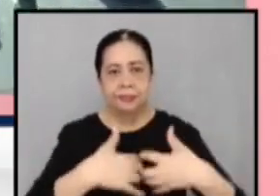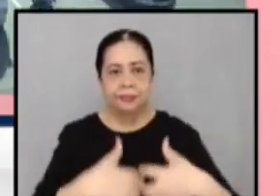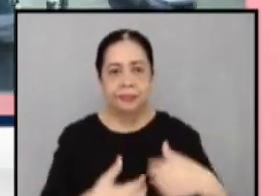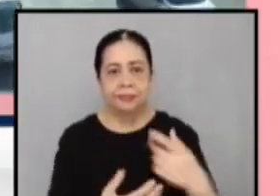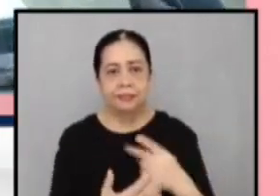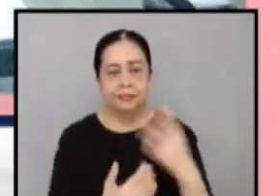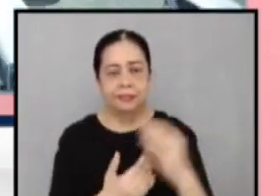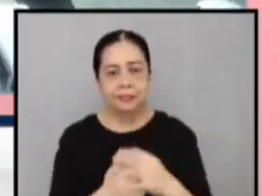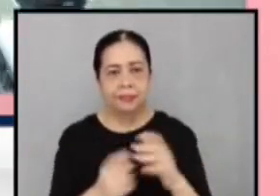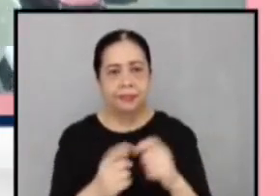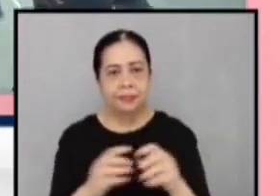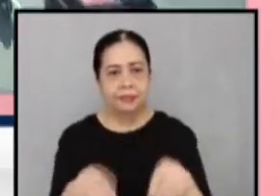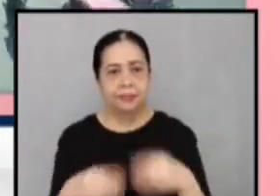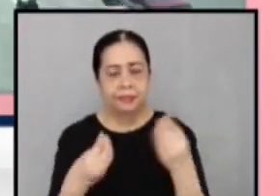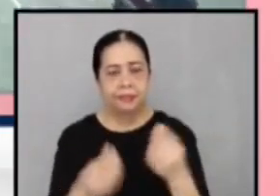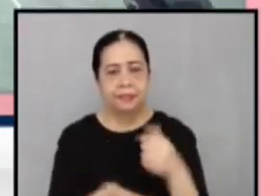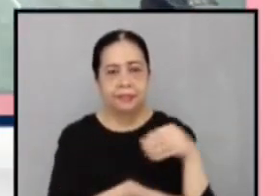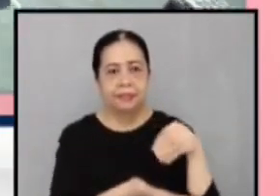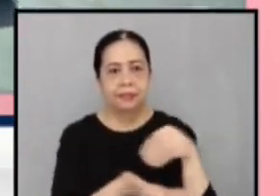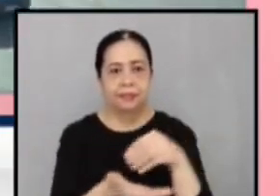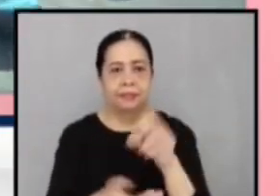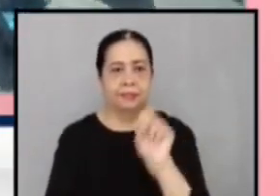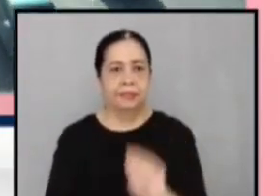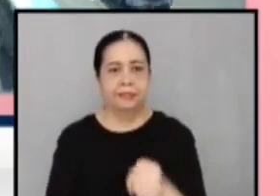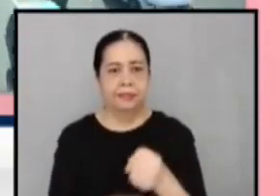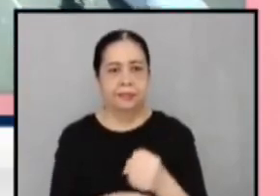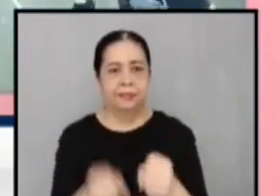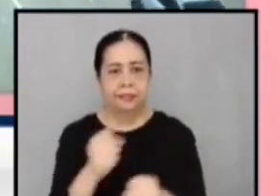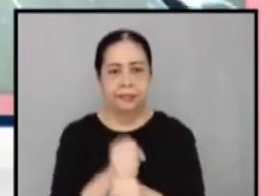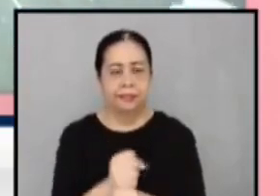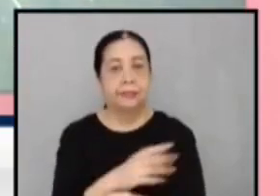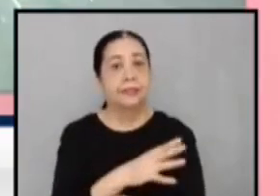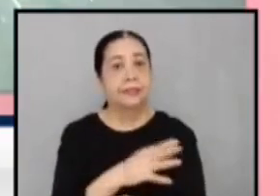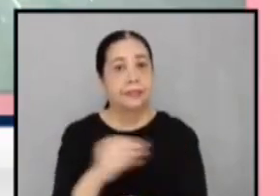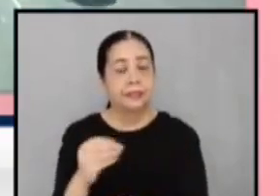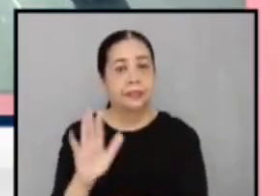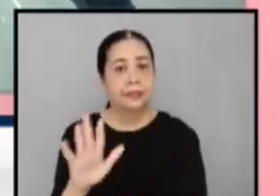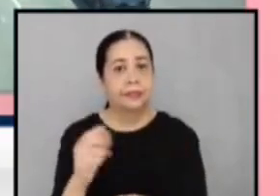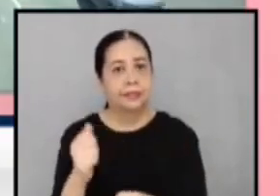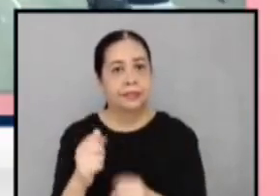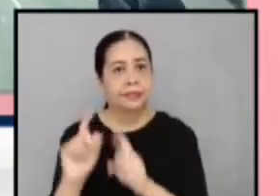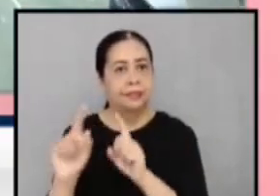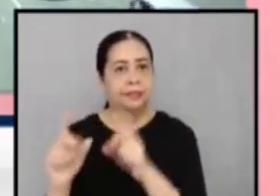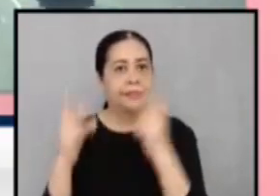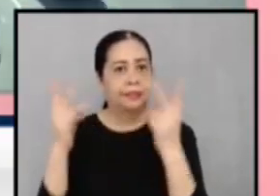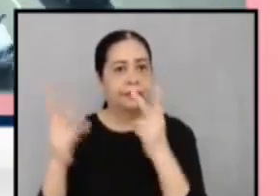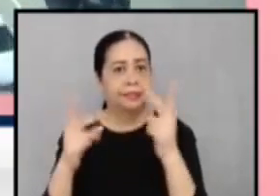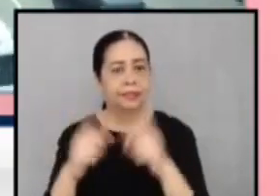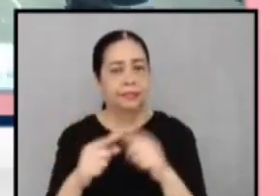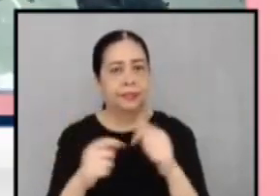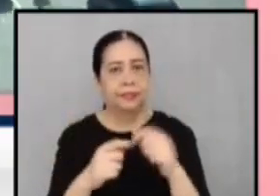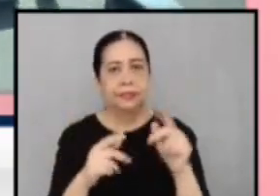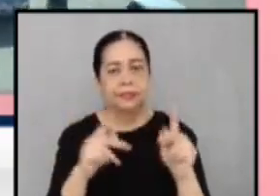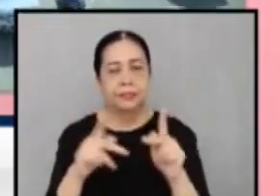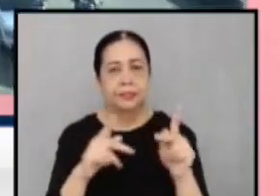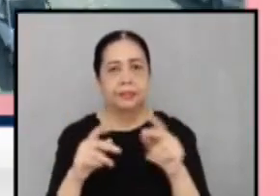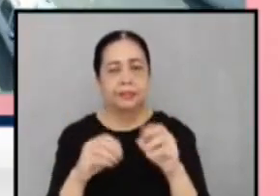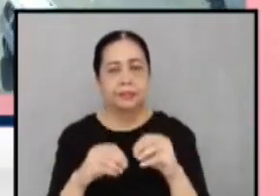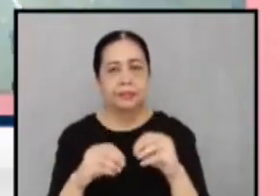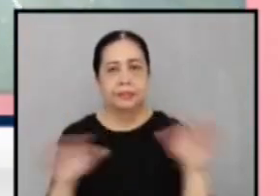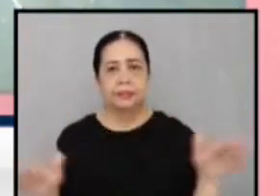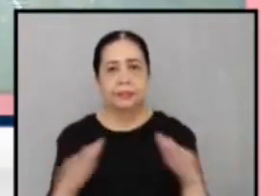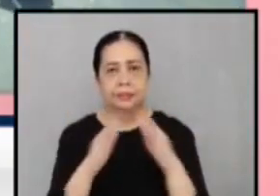at pagbibigay ng ayuda sa South Cotabato. At ang kanyang naging pagbisita sa mga bakwit sa Albay, Bicol